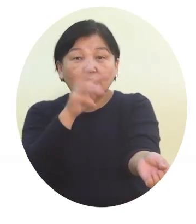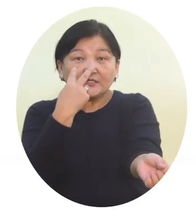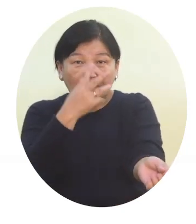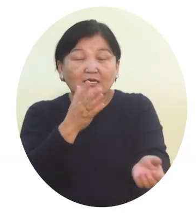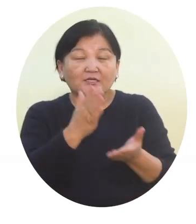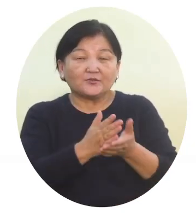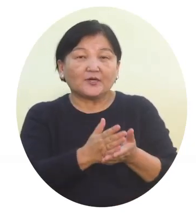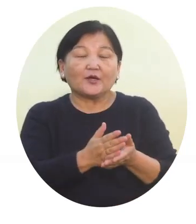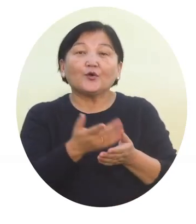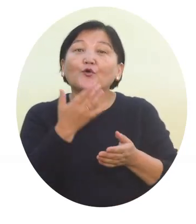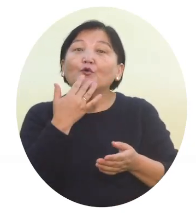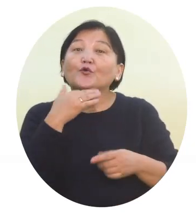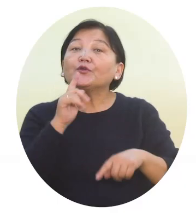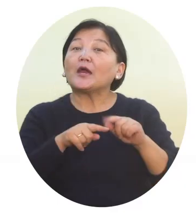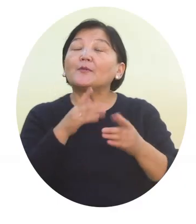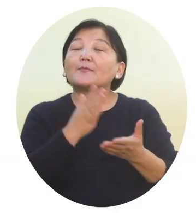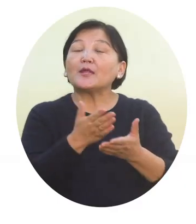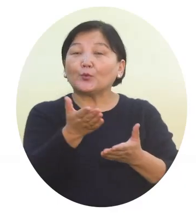вэ хүүхдүүд ээ?